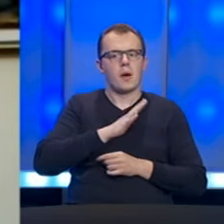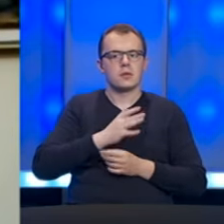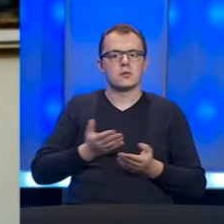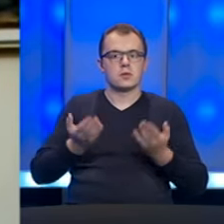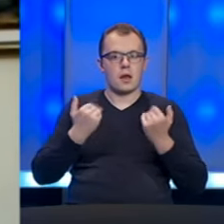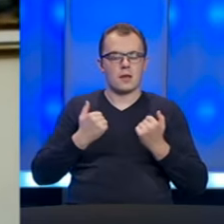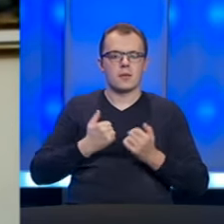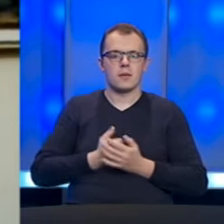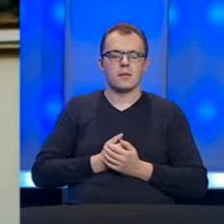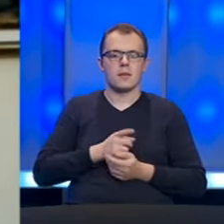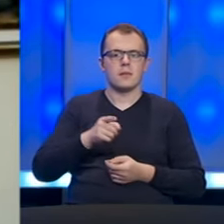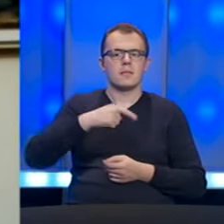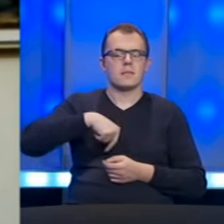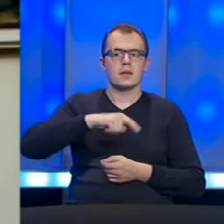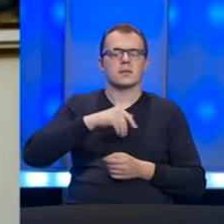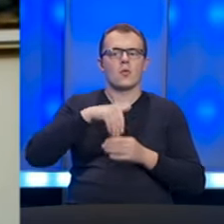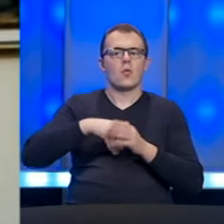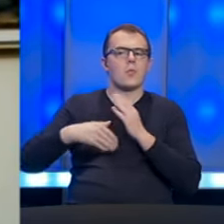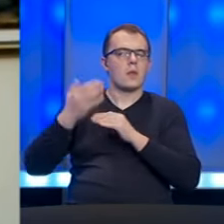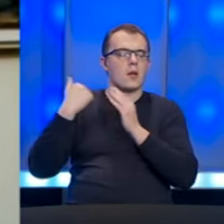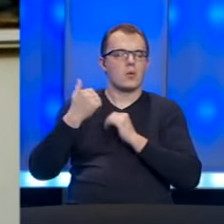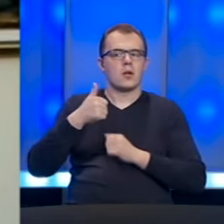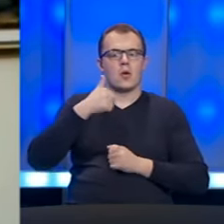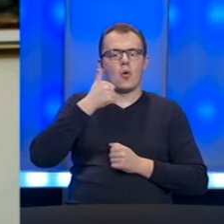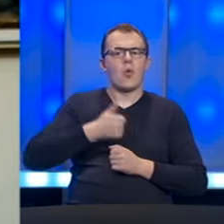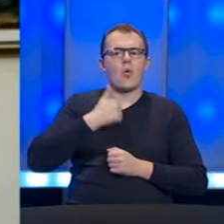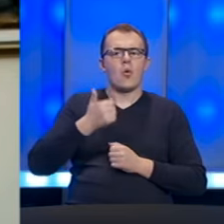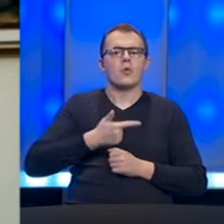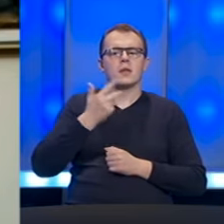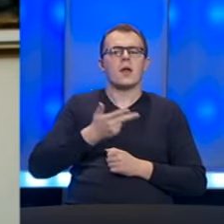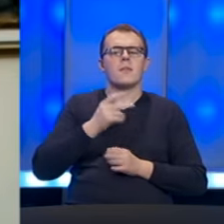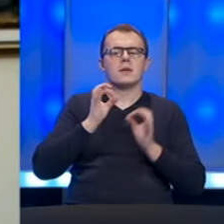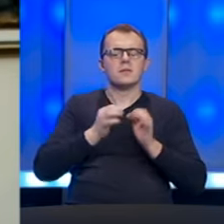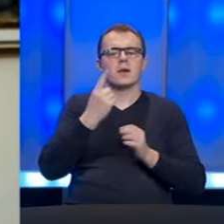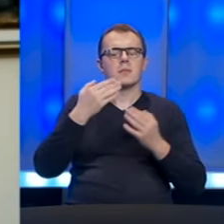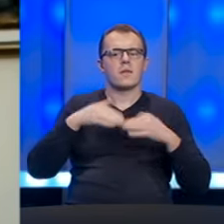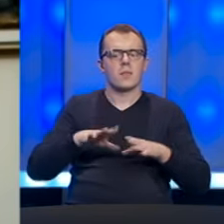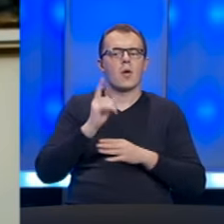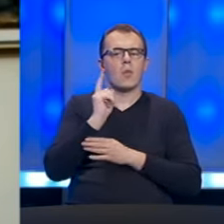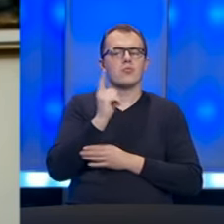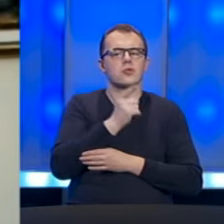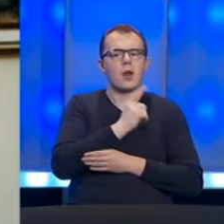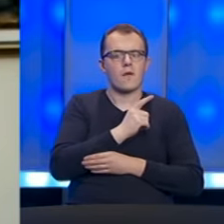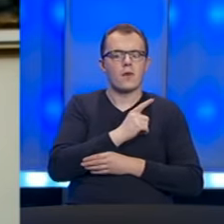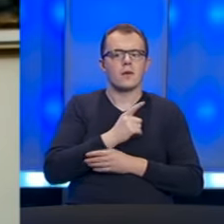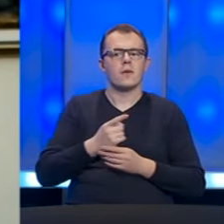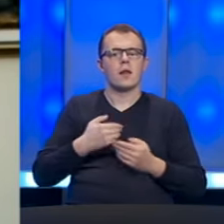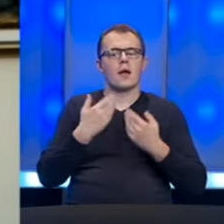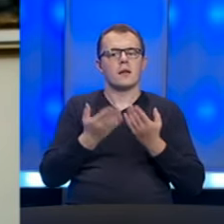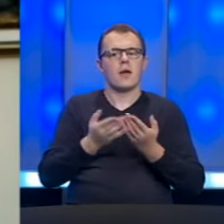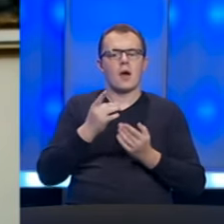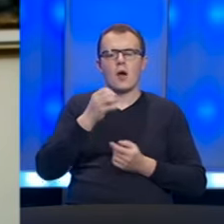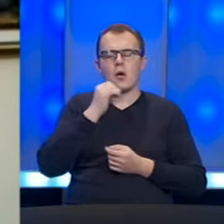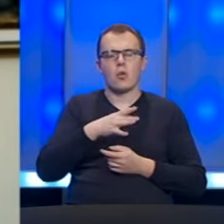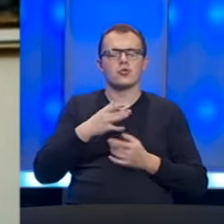Naime, mi smo u prethodnim godinama, dakle za svaki 1. maj upozoravali na